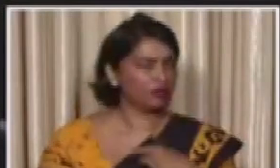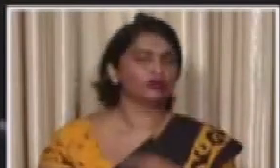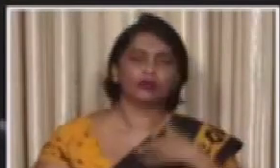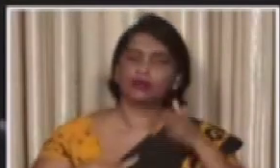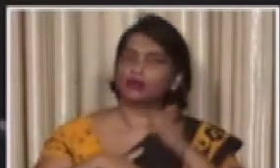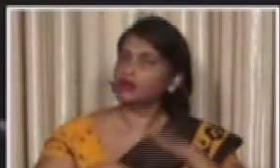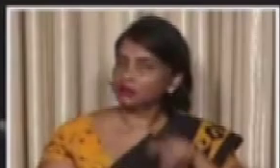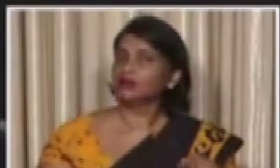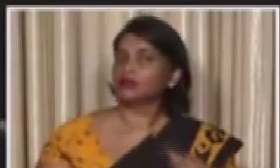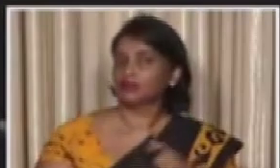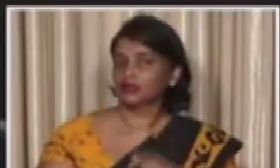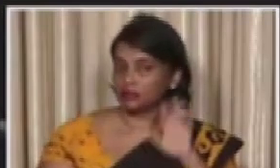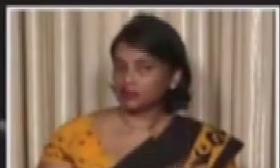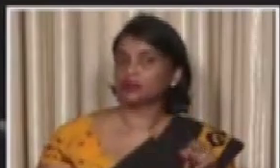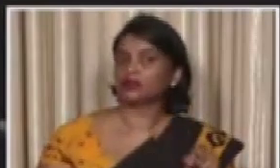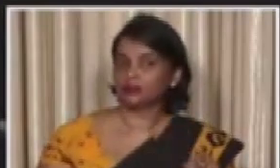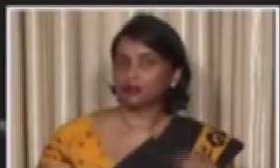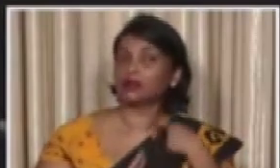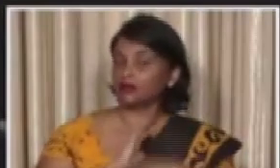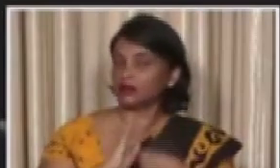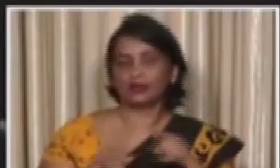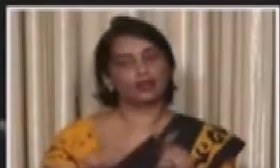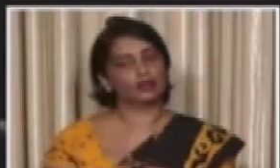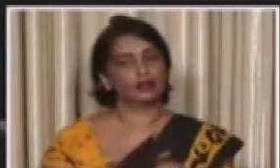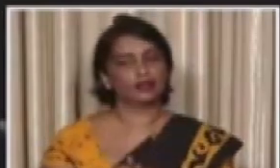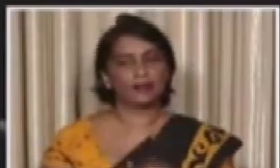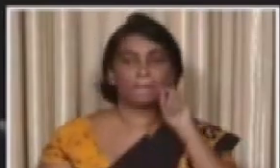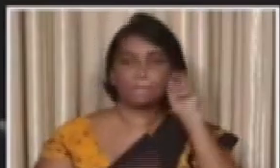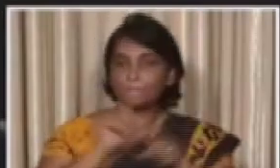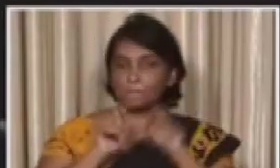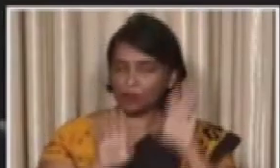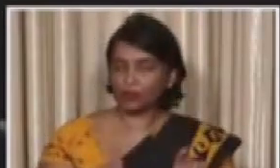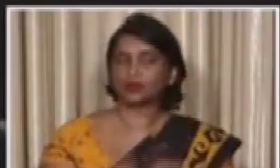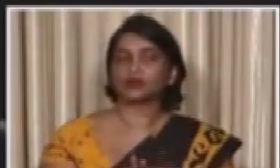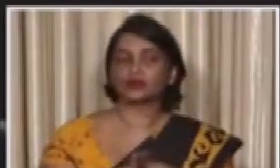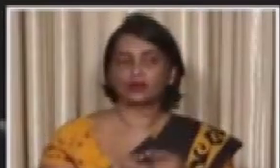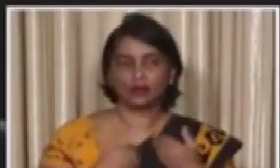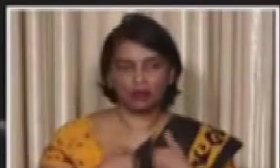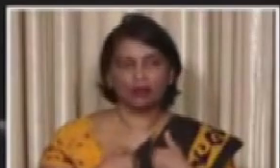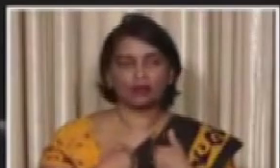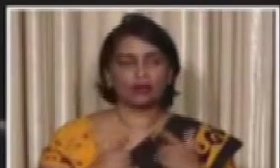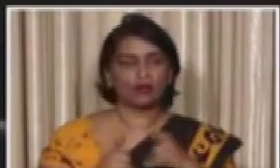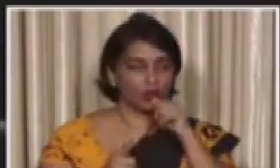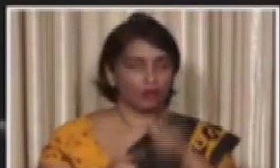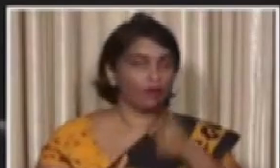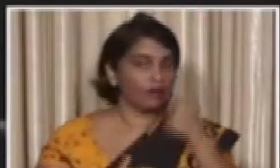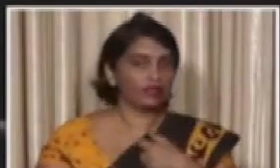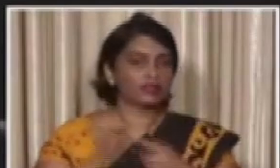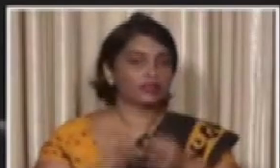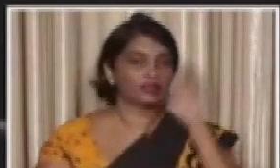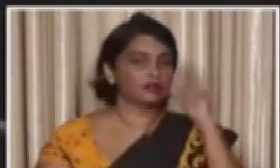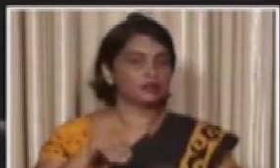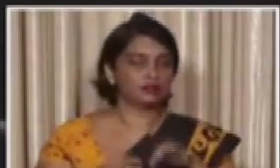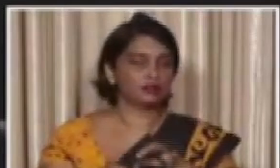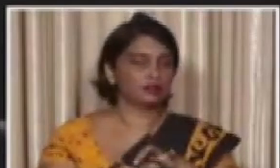දී සිටින අවස්ථාවක තමයි රටක් වශයෙන් ජනතාවක් වශයෙන් අපට තීරණාත්මක ජනාධිපතිවරණයකට මුහුණ